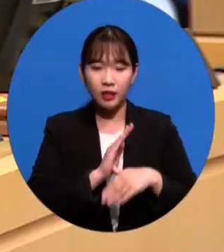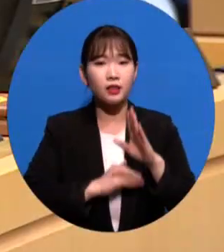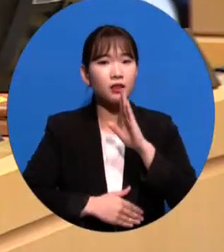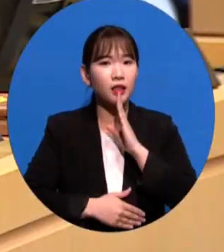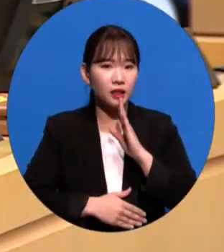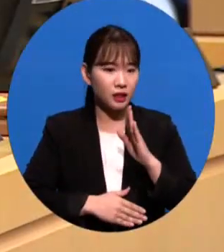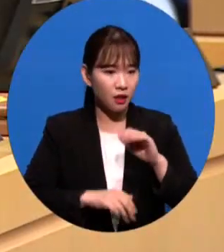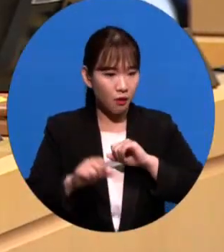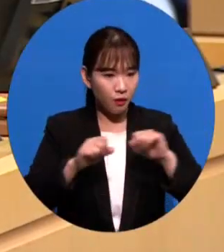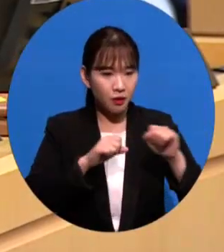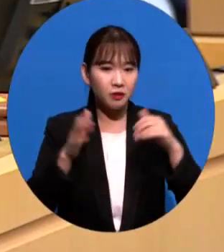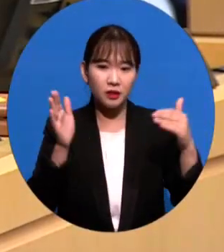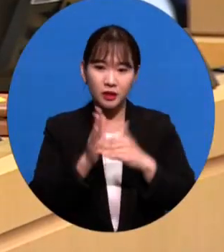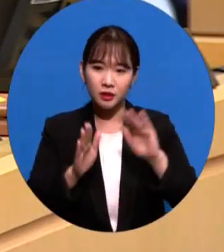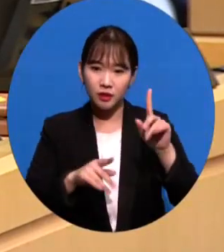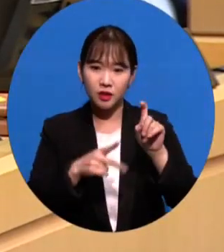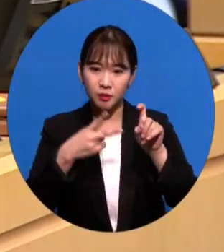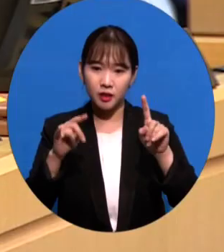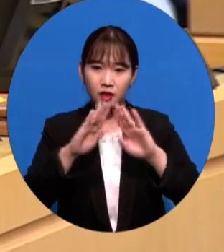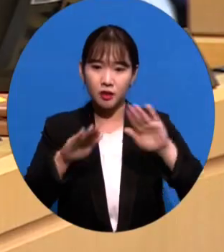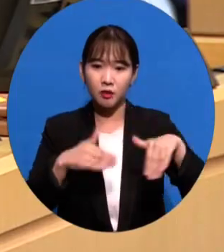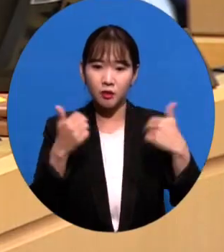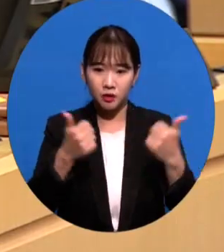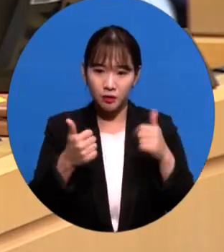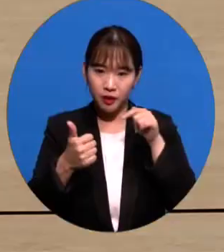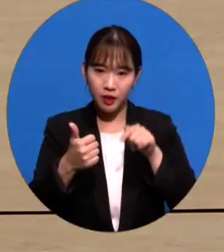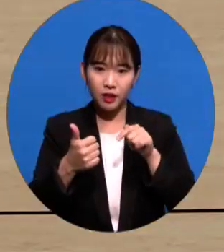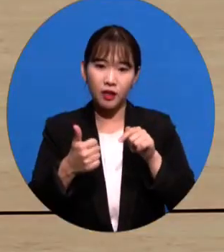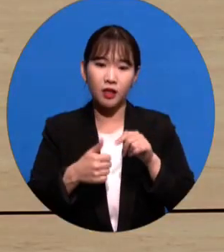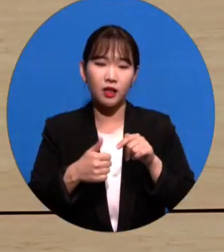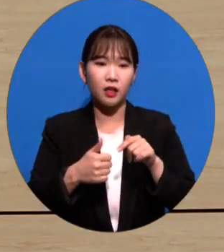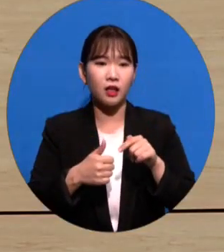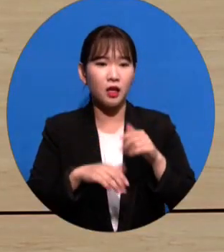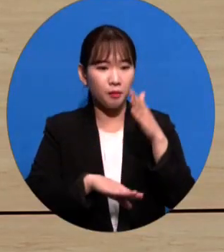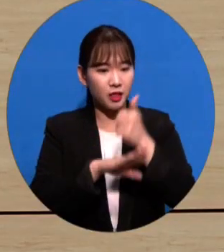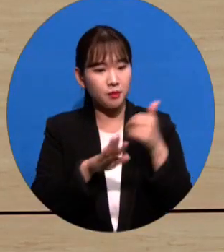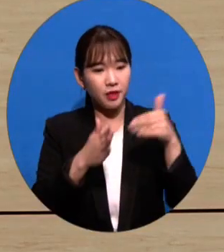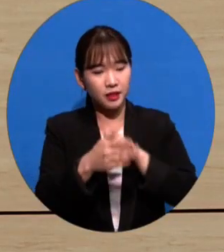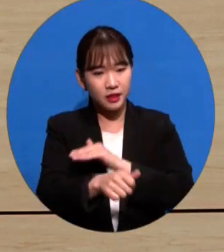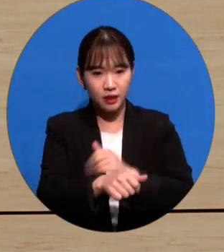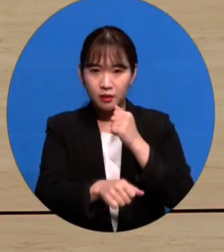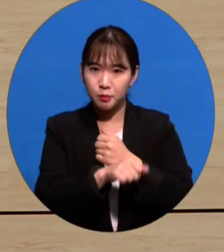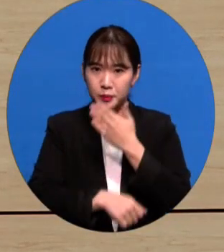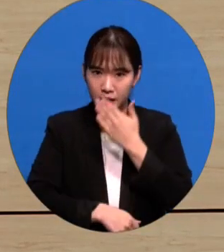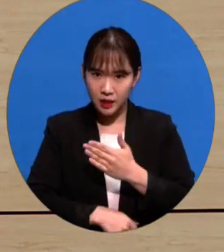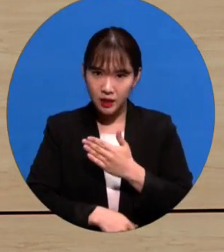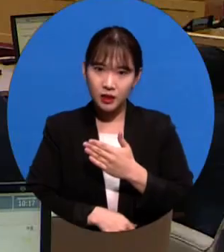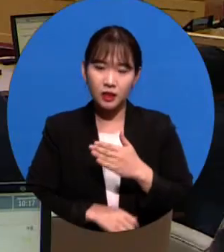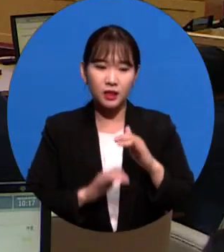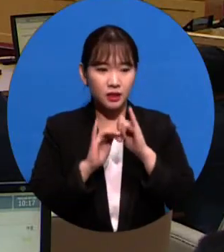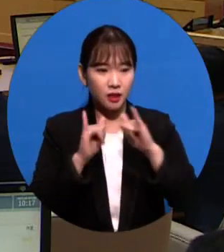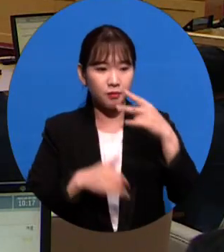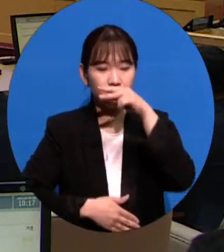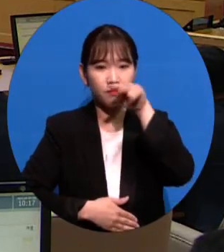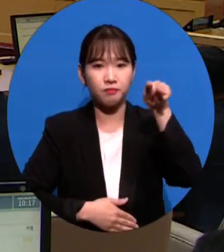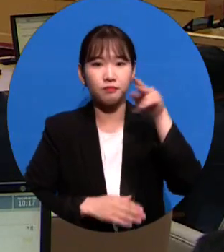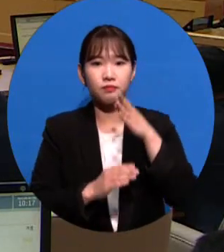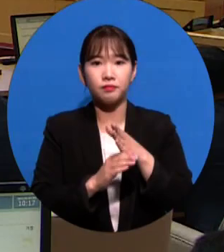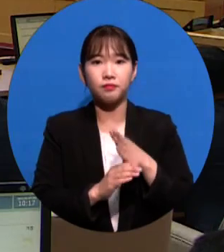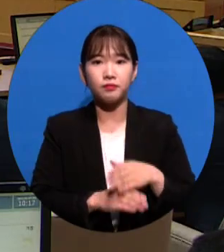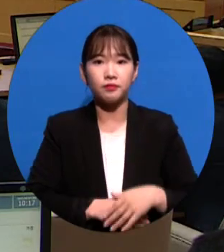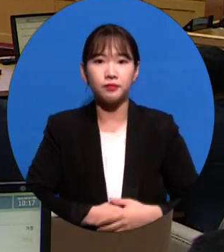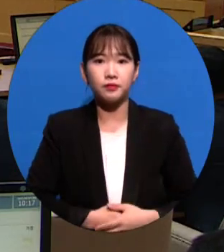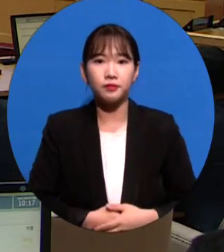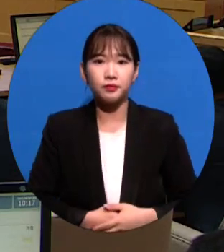사실상 활동을 매듭지을 11대 전남 도의회가 유종의 미를 거둘 수 있을지 도민들이 지켜보고 있습니다.